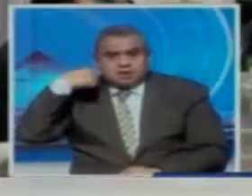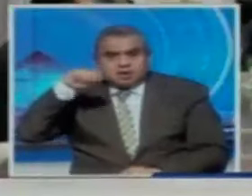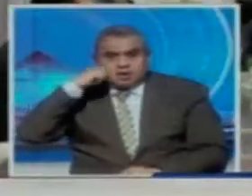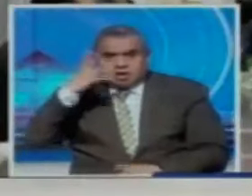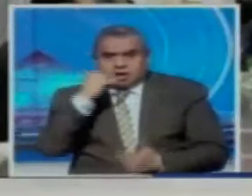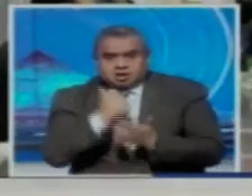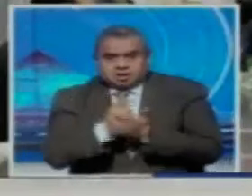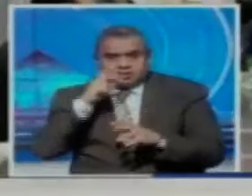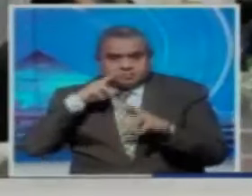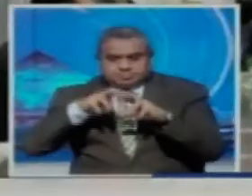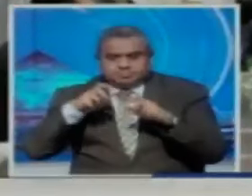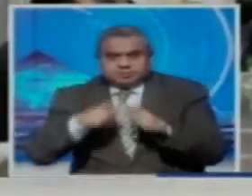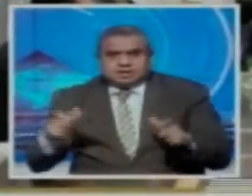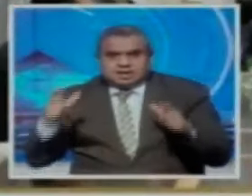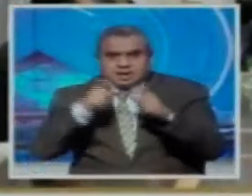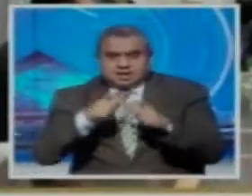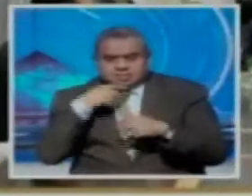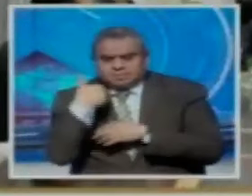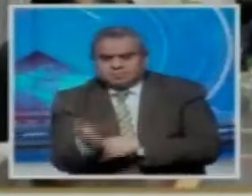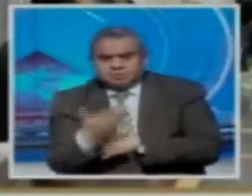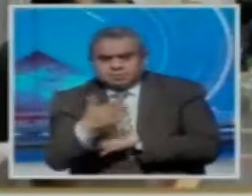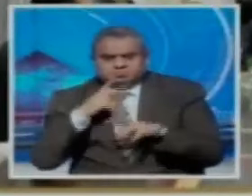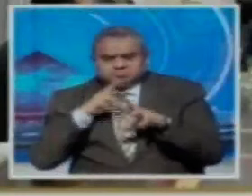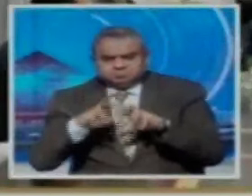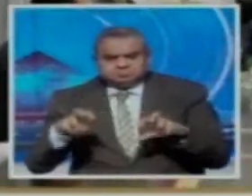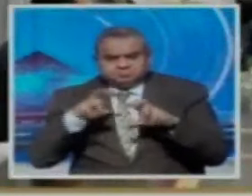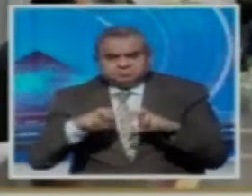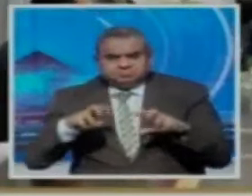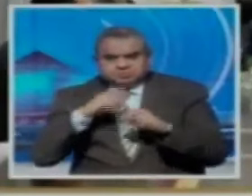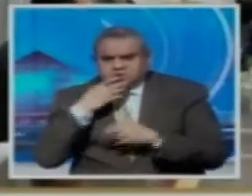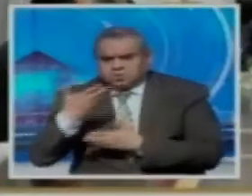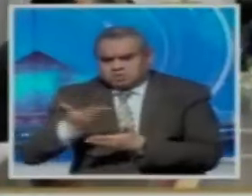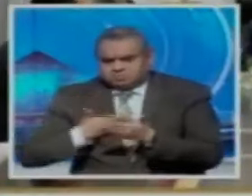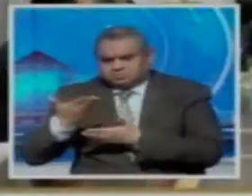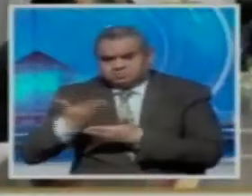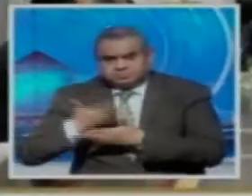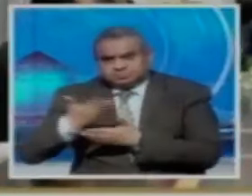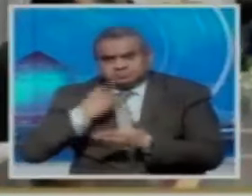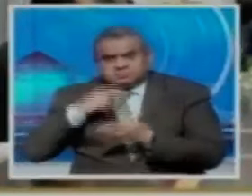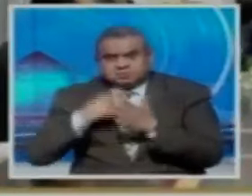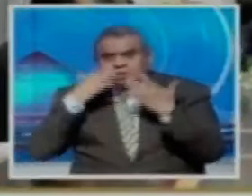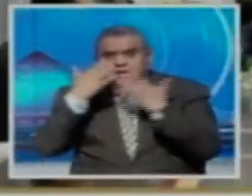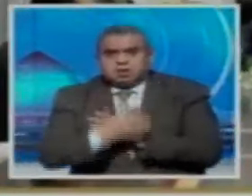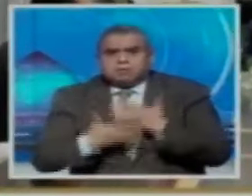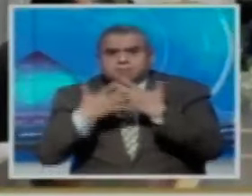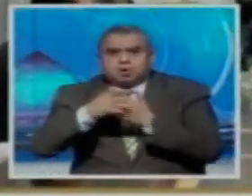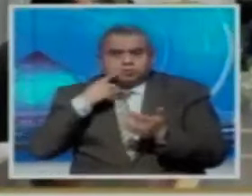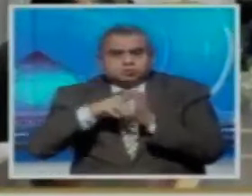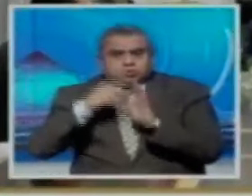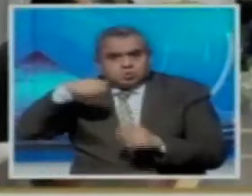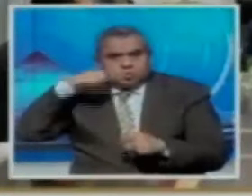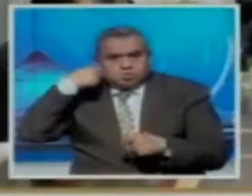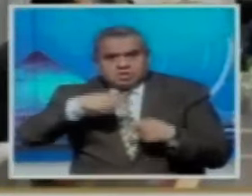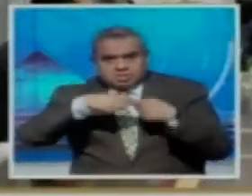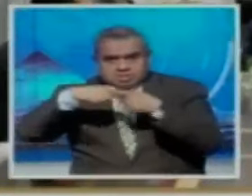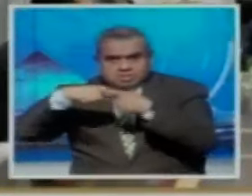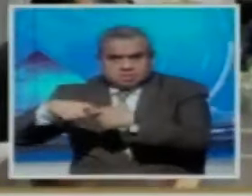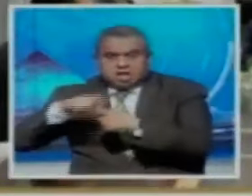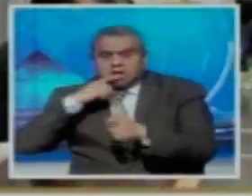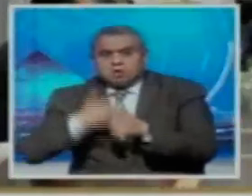اطلع خلال الاجتماع على الموقف التنفيذي والتشغيلي لعدد من مشروعات وزارة النقل،